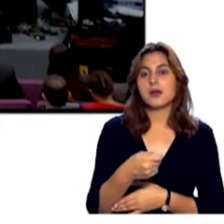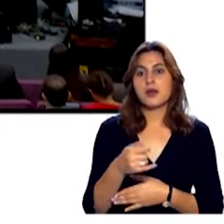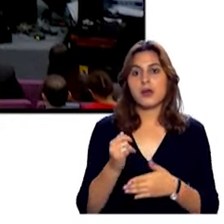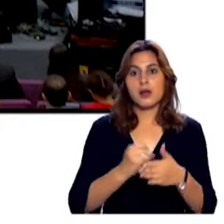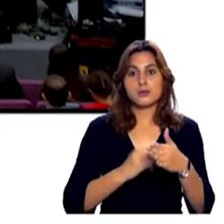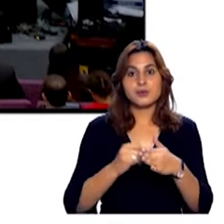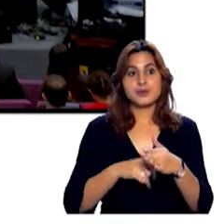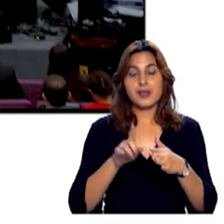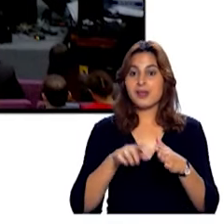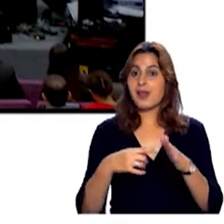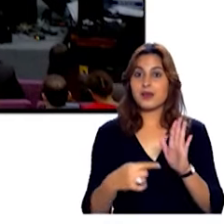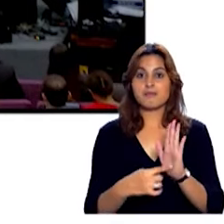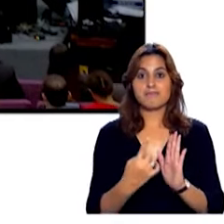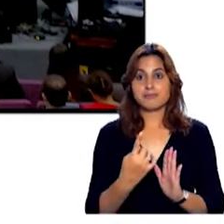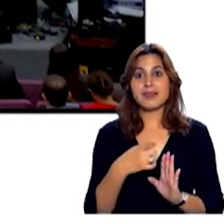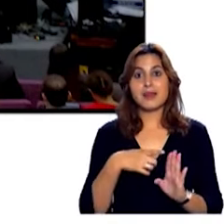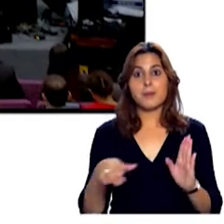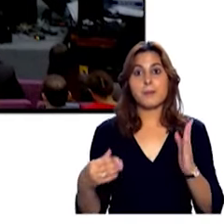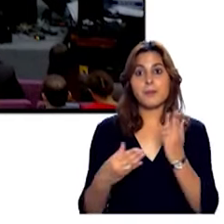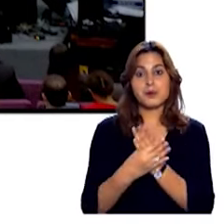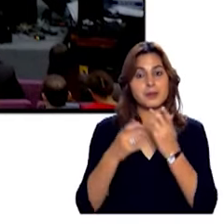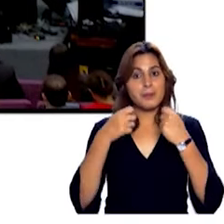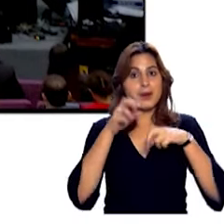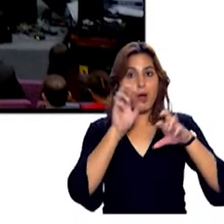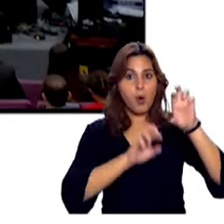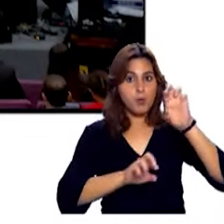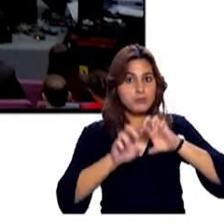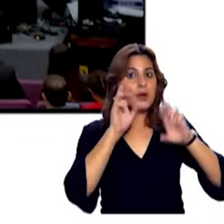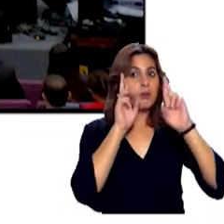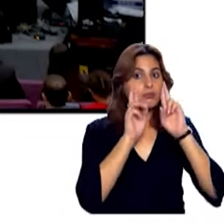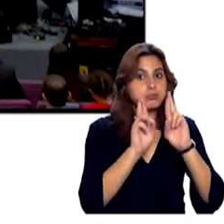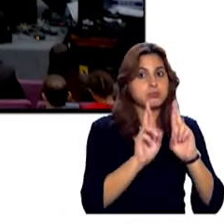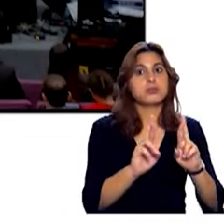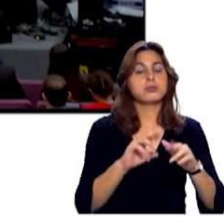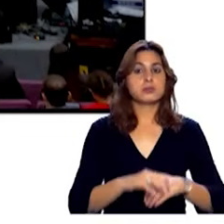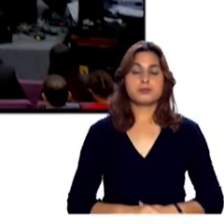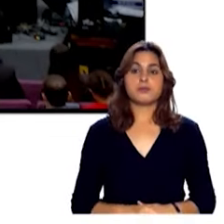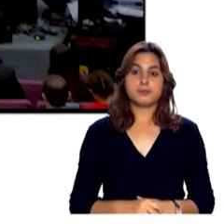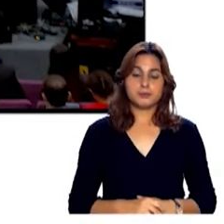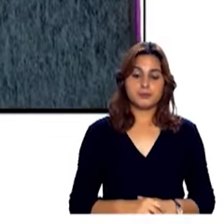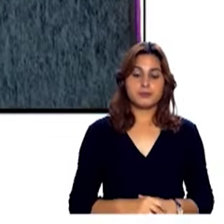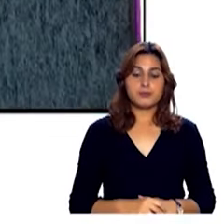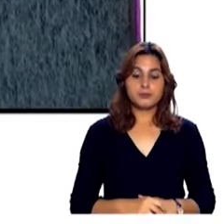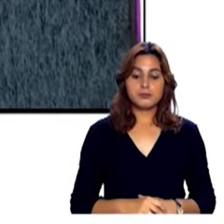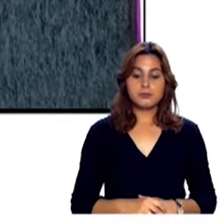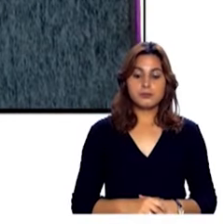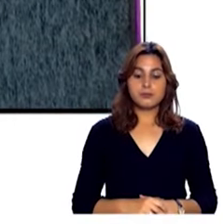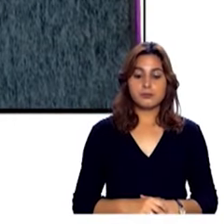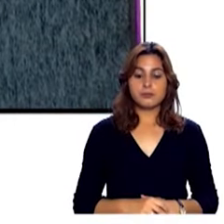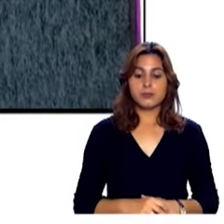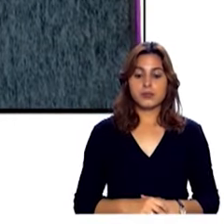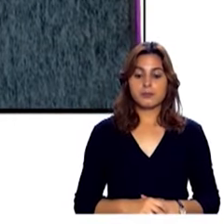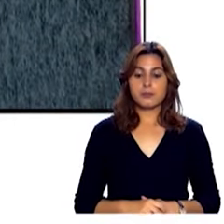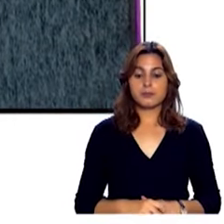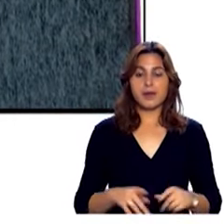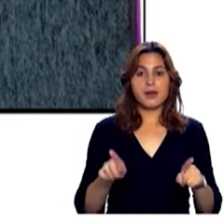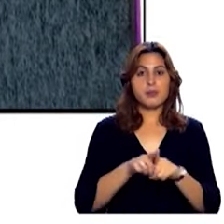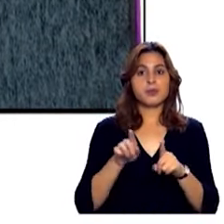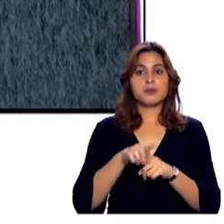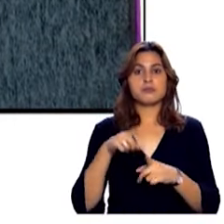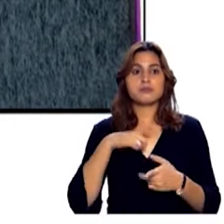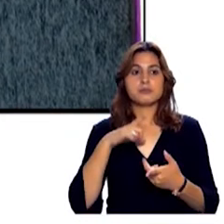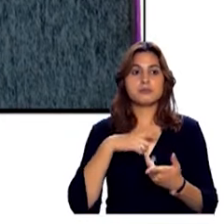osservati rispetta Dalle fonti Sotto ordinate e Nella Nostra costituzione c' una